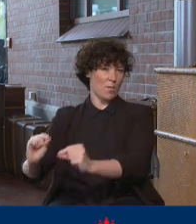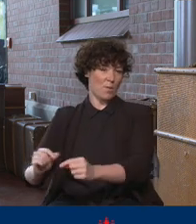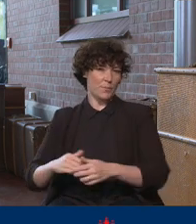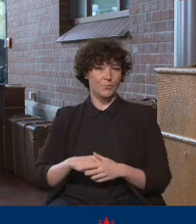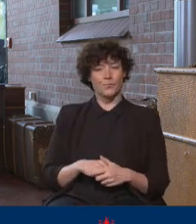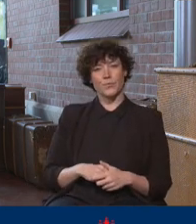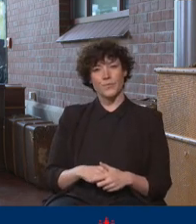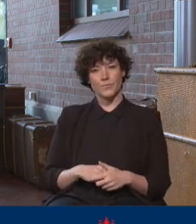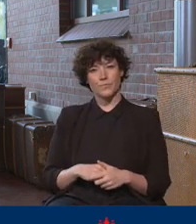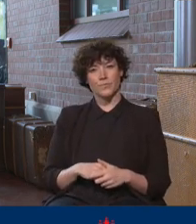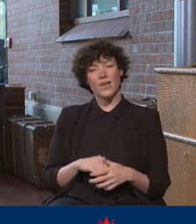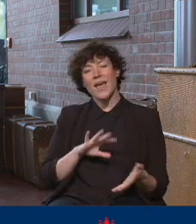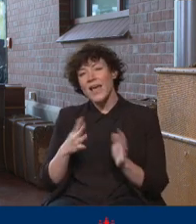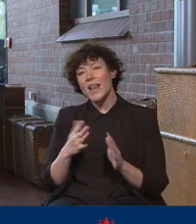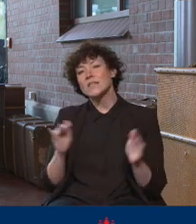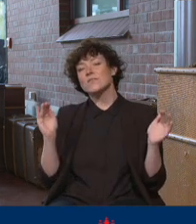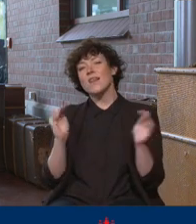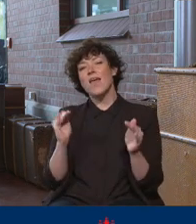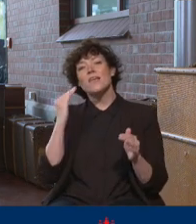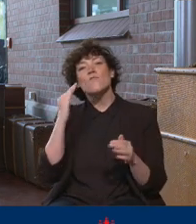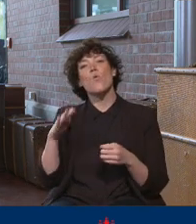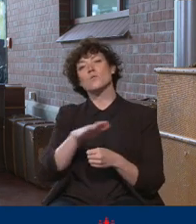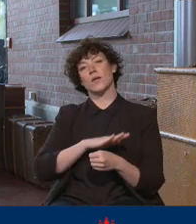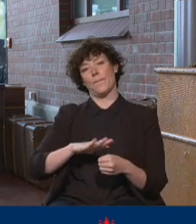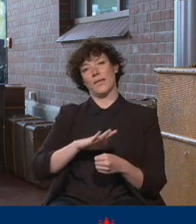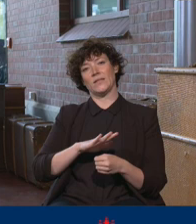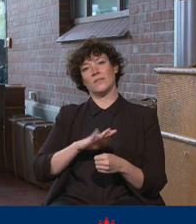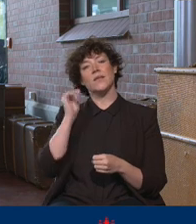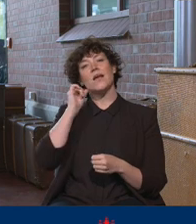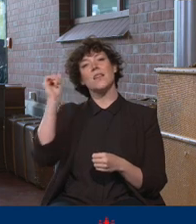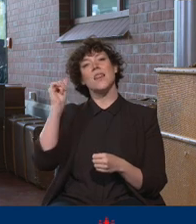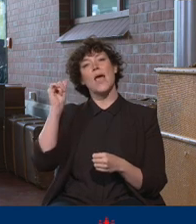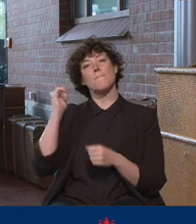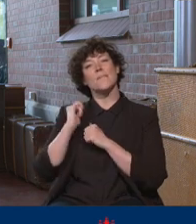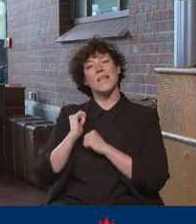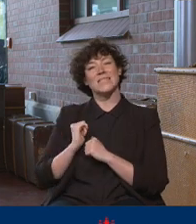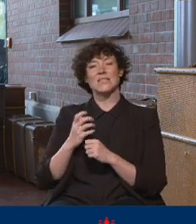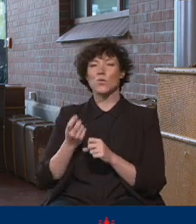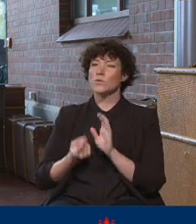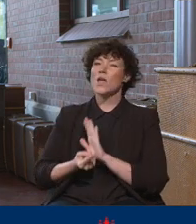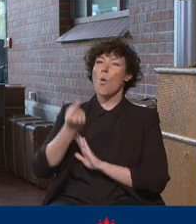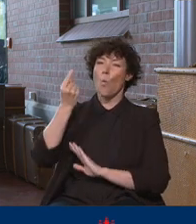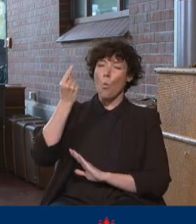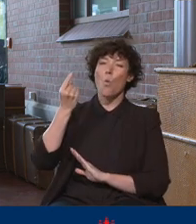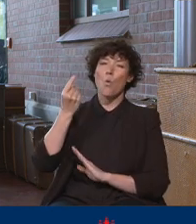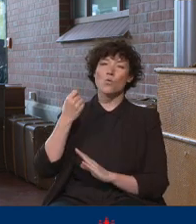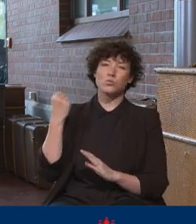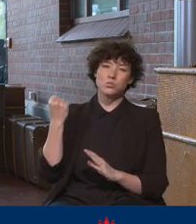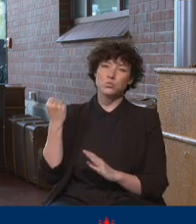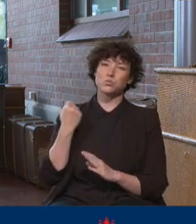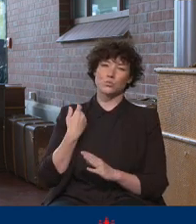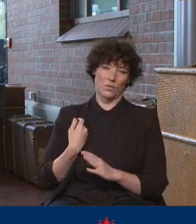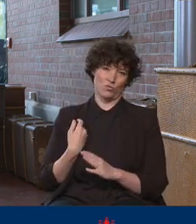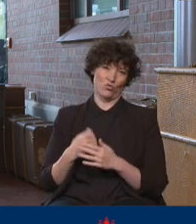kleines relativ kleines wohngebiet ist also von einer hohen lärmbelästigung oder hat eine sehr hohe lärmbelästigung und wir